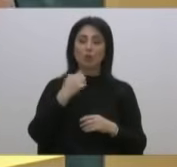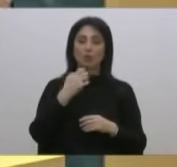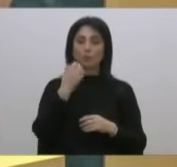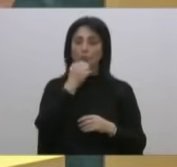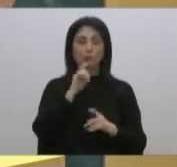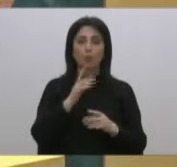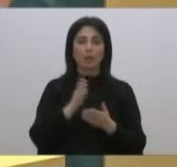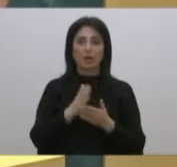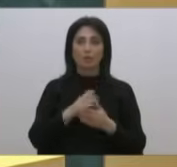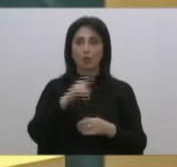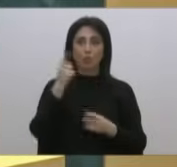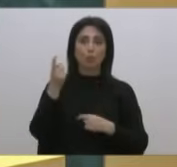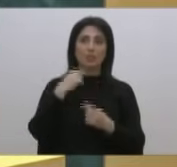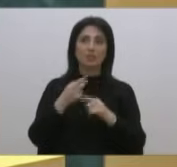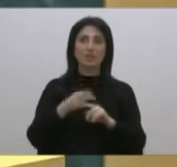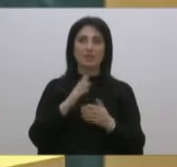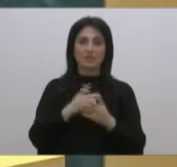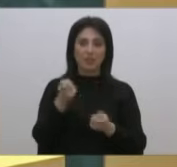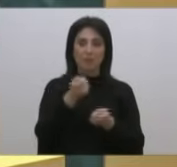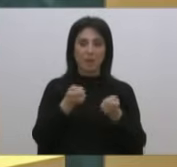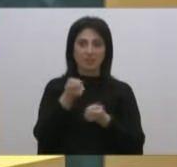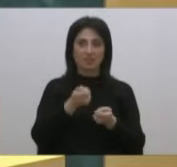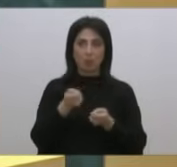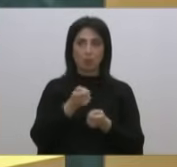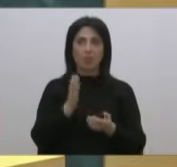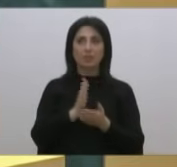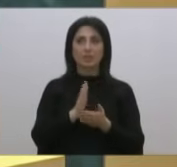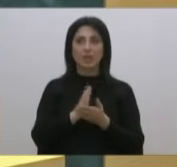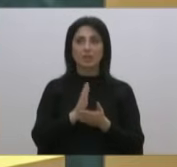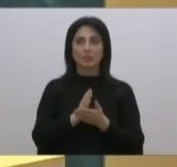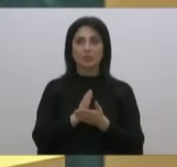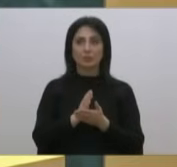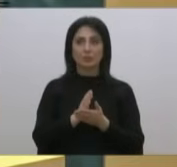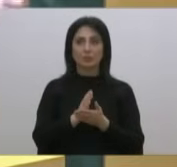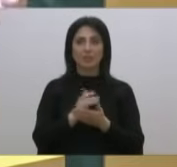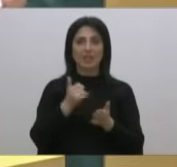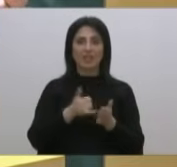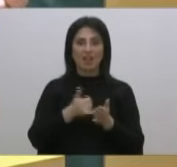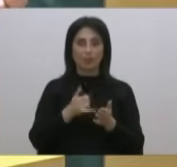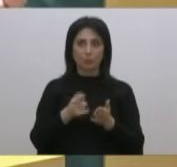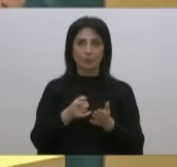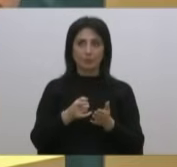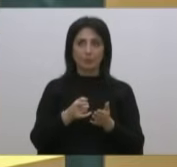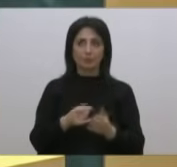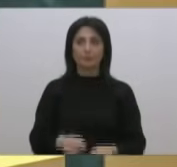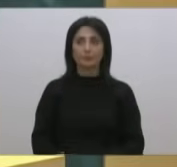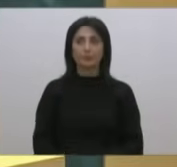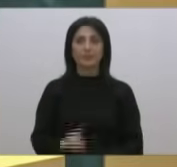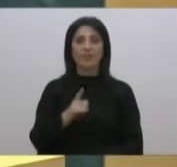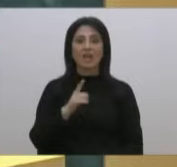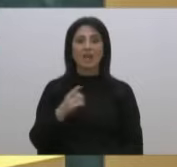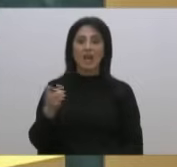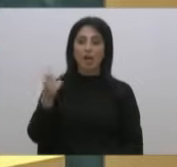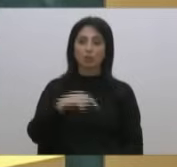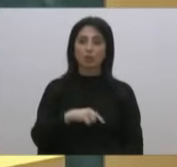პროდუქტი რა არის ჩვენთან რუსეთიდან? ეს არის მარცვლეული, ეს არის ნავთობის პროდუქტები, ხო?